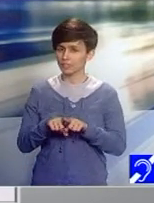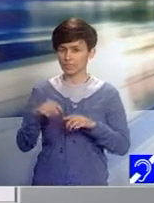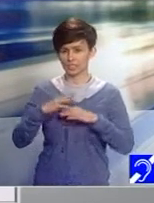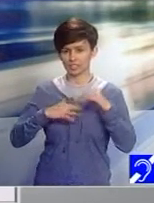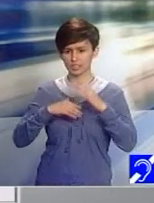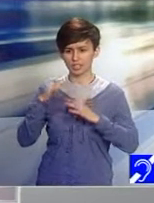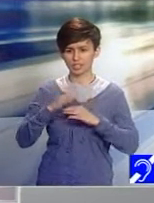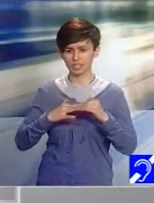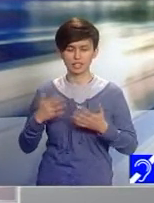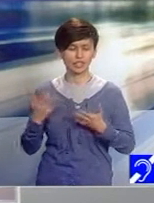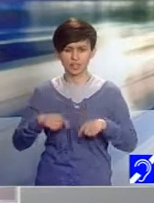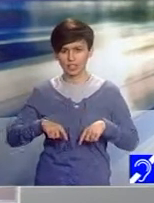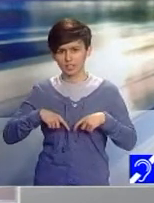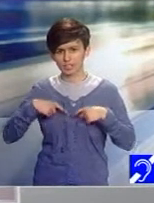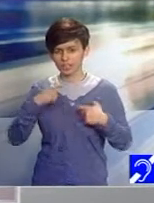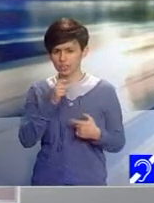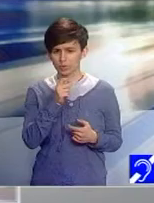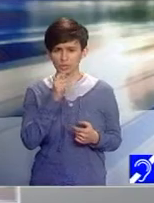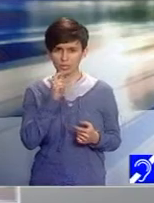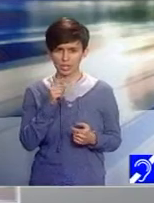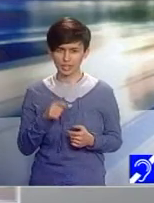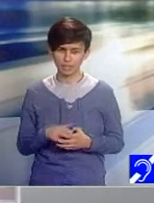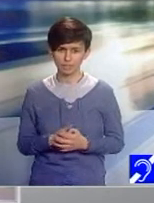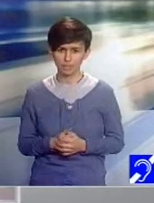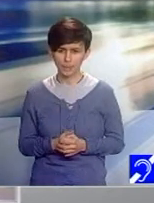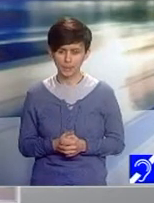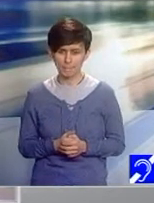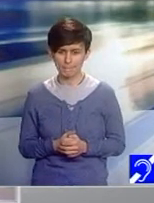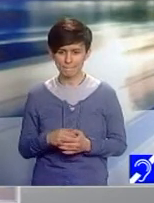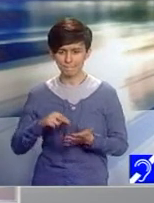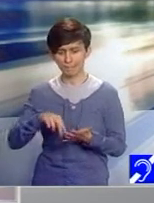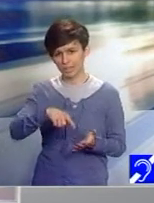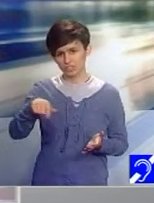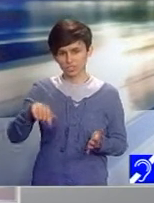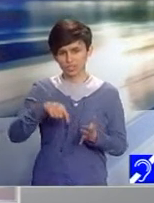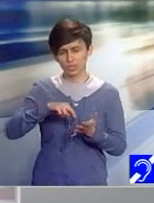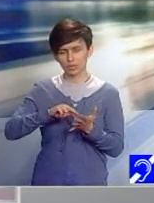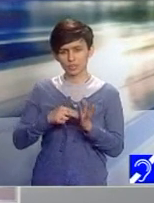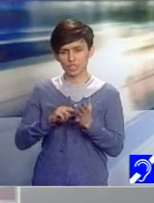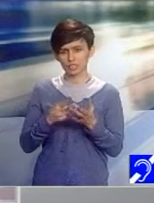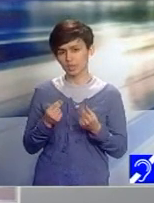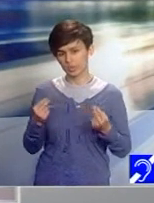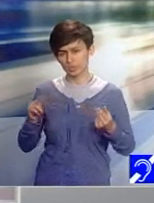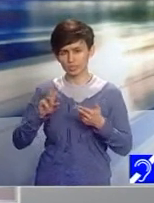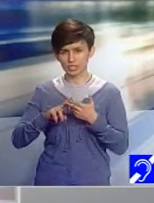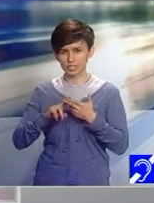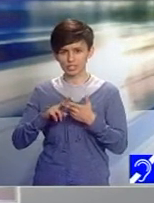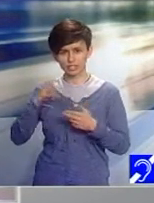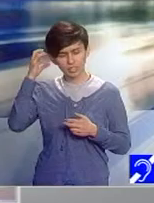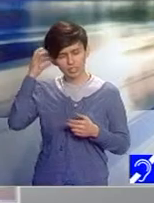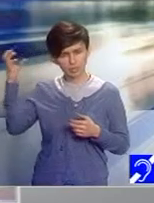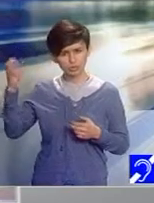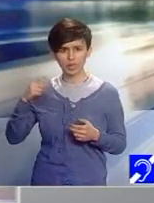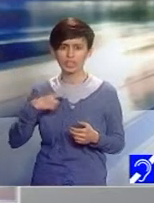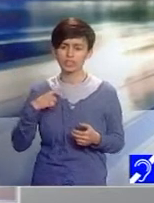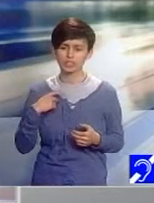la Budapesta. Și sub acest pretext organizăm o serie de întâlniri culturale. Va fi